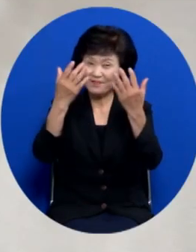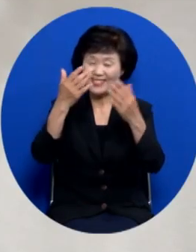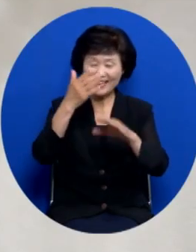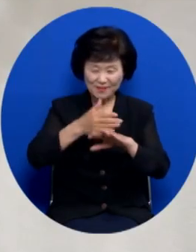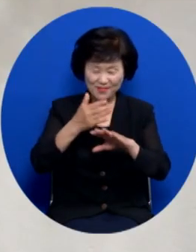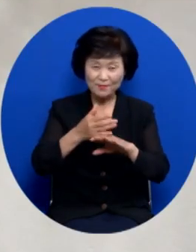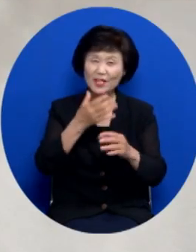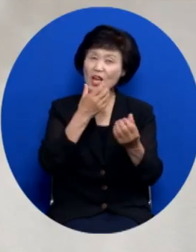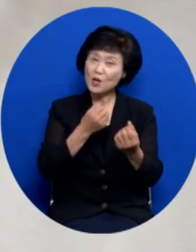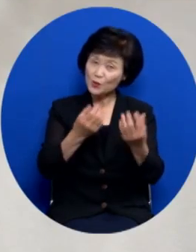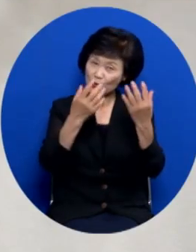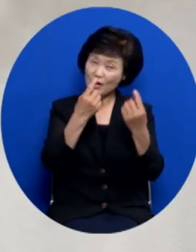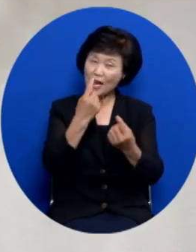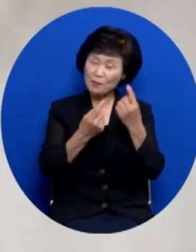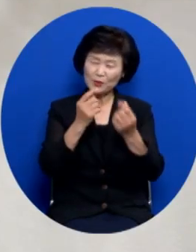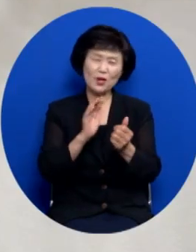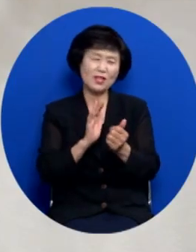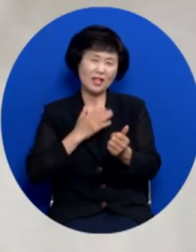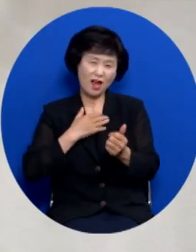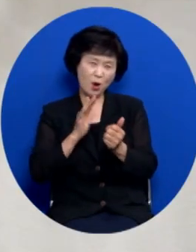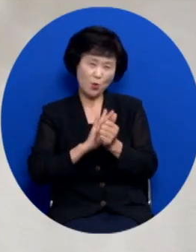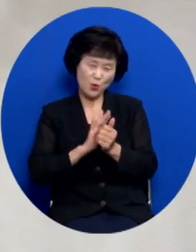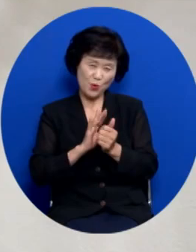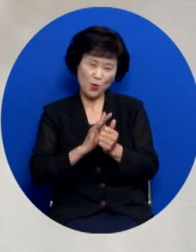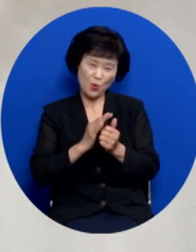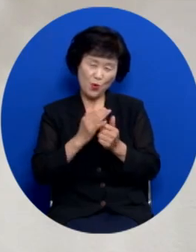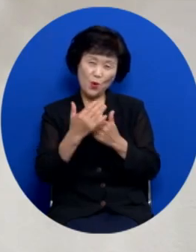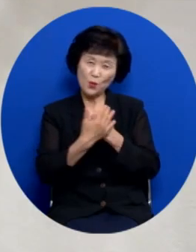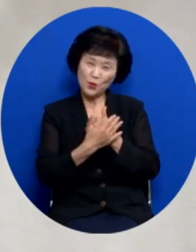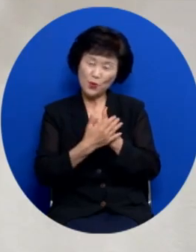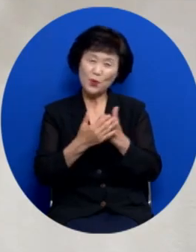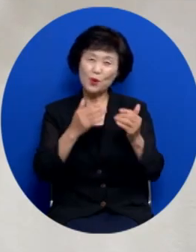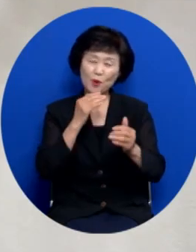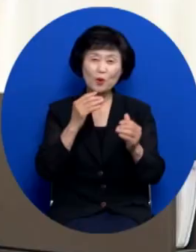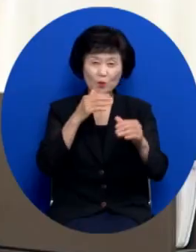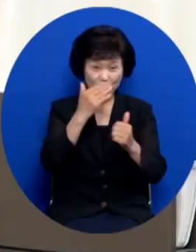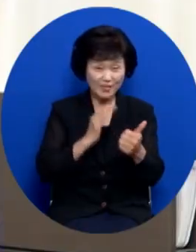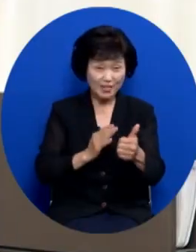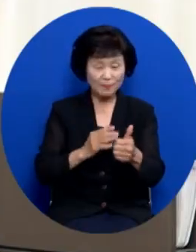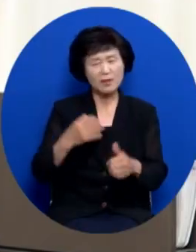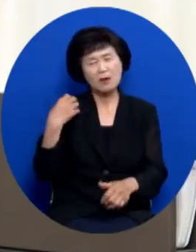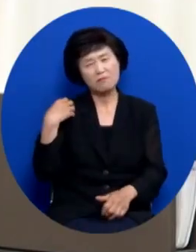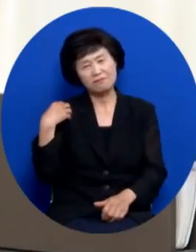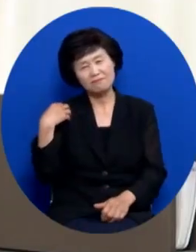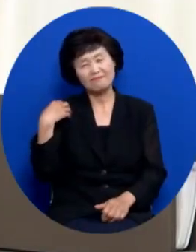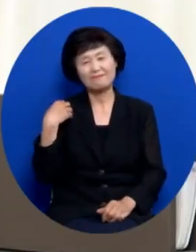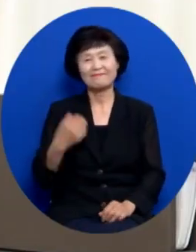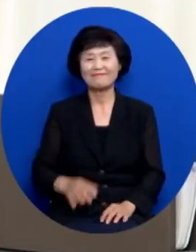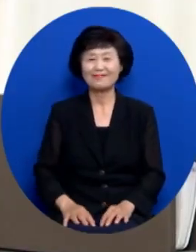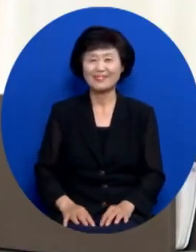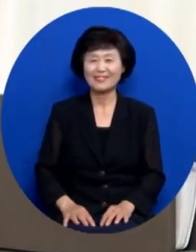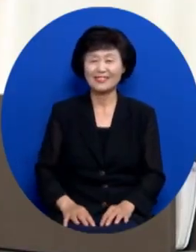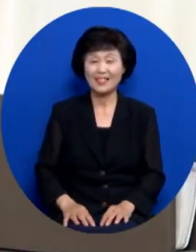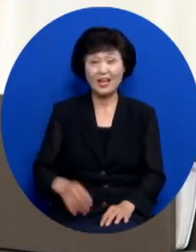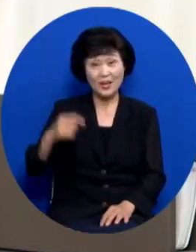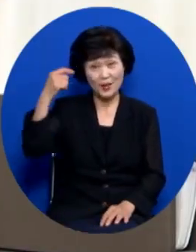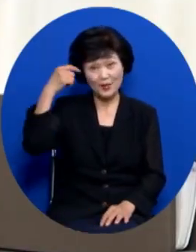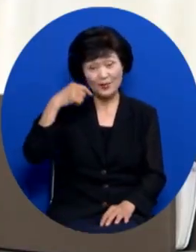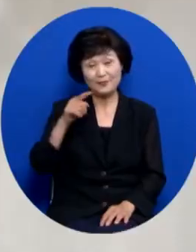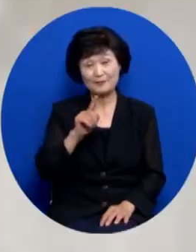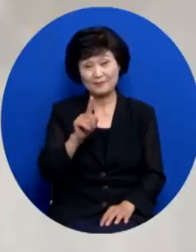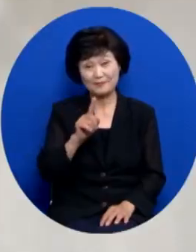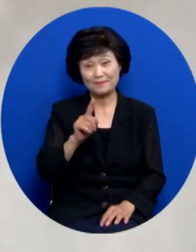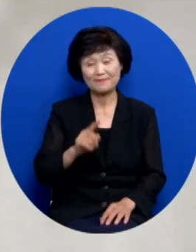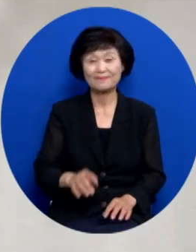근데 축하라기보다는 위로해 주셔야 될 것 같아요. 굉장히 부담이 많이 됩니다. 뭐 말씀하셨는데 그래도 소감 한 말씀